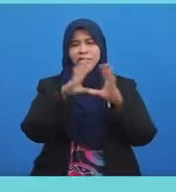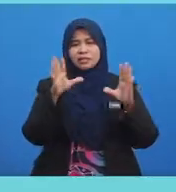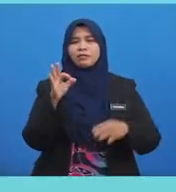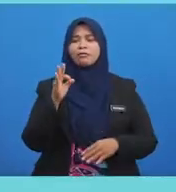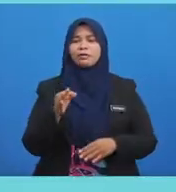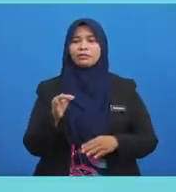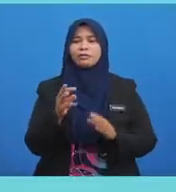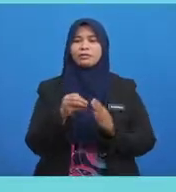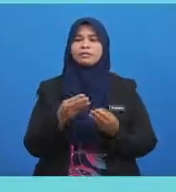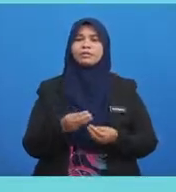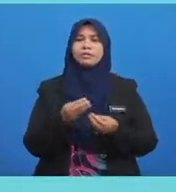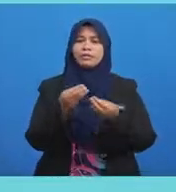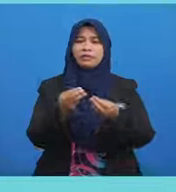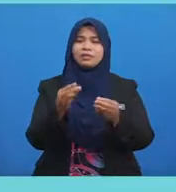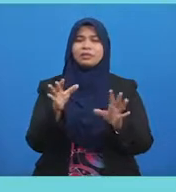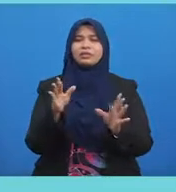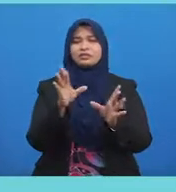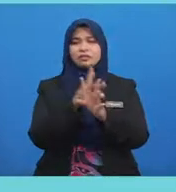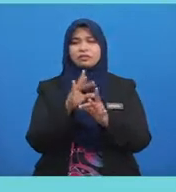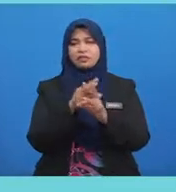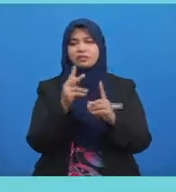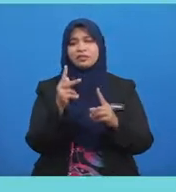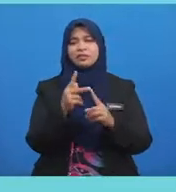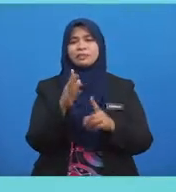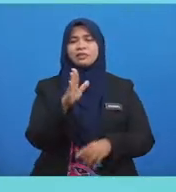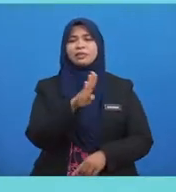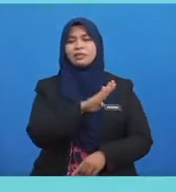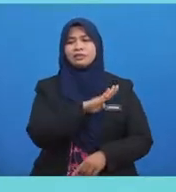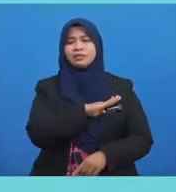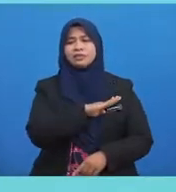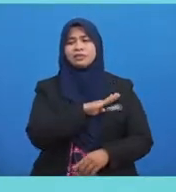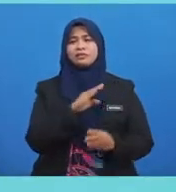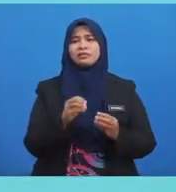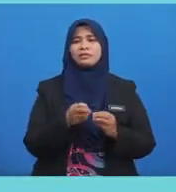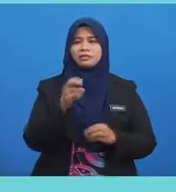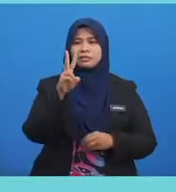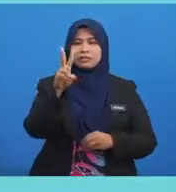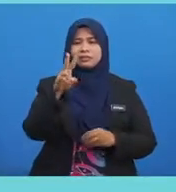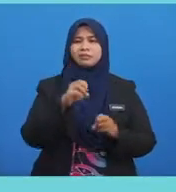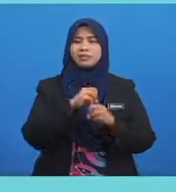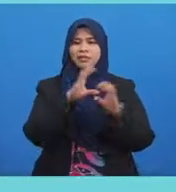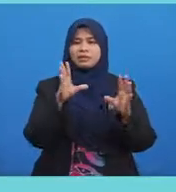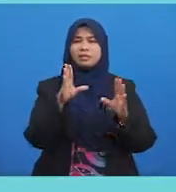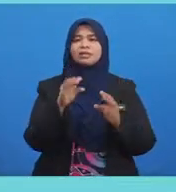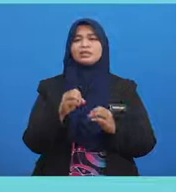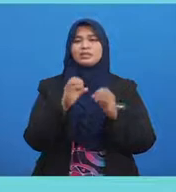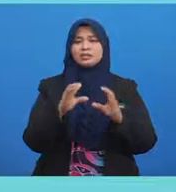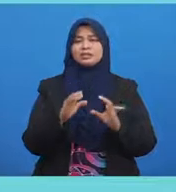faktor penyerahan Sarawak kepada British. Yang kedua, menerangkan secara